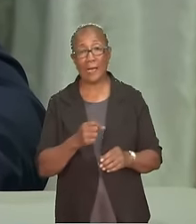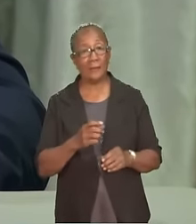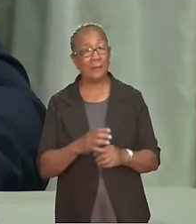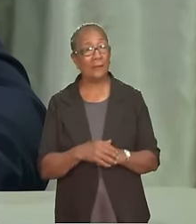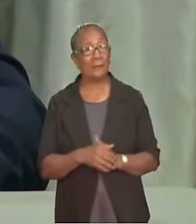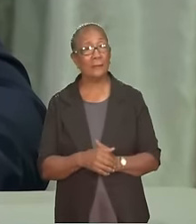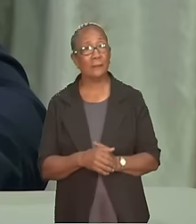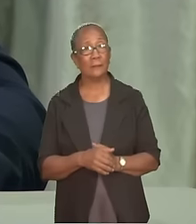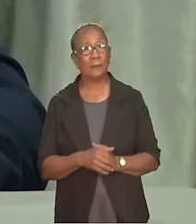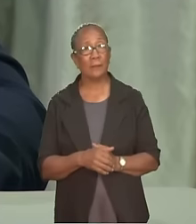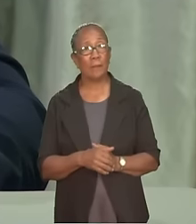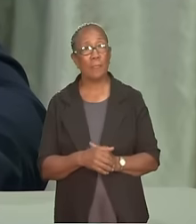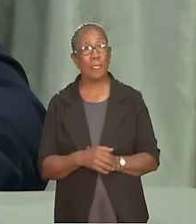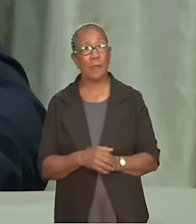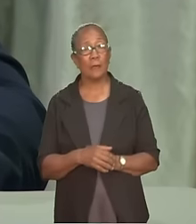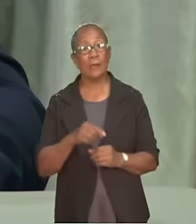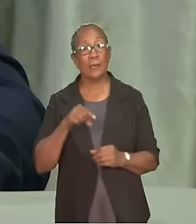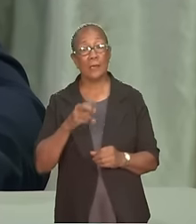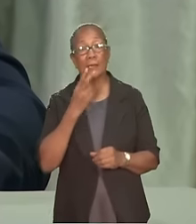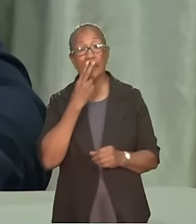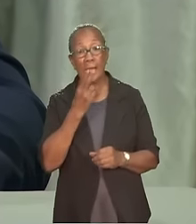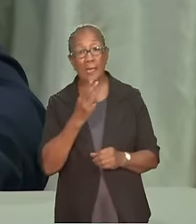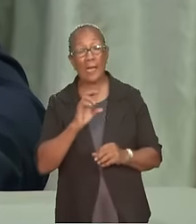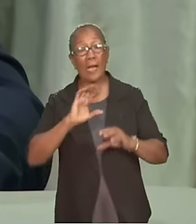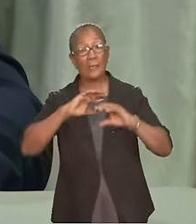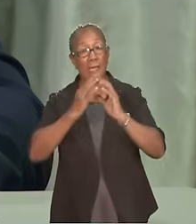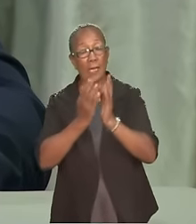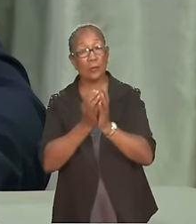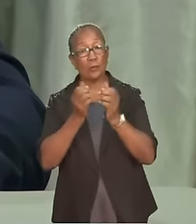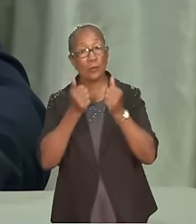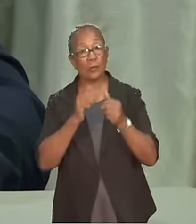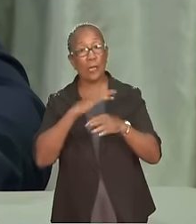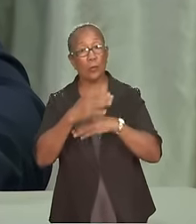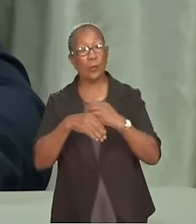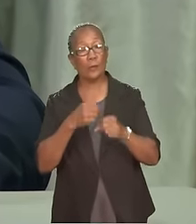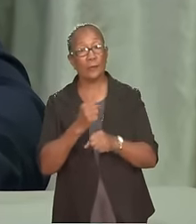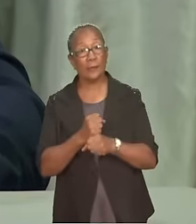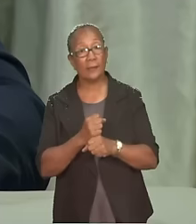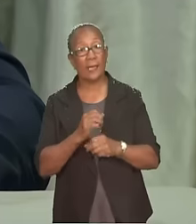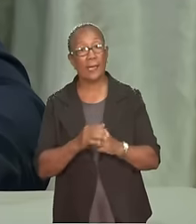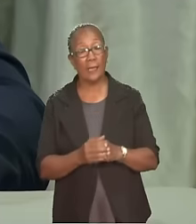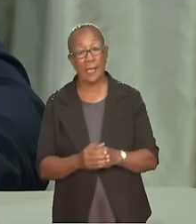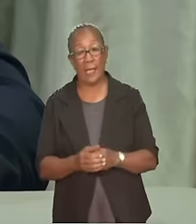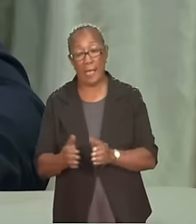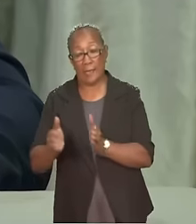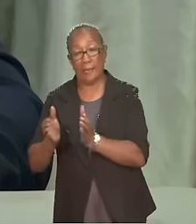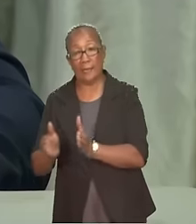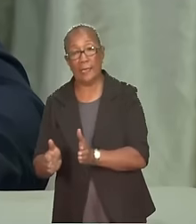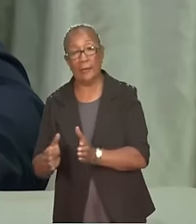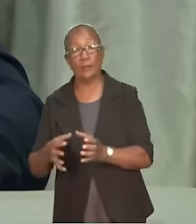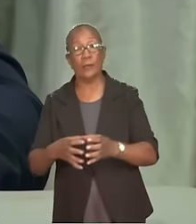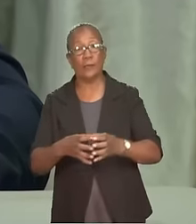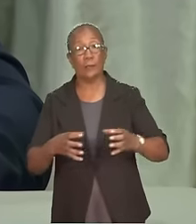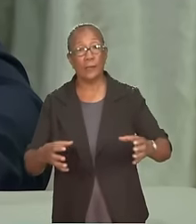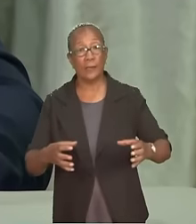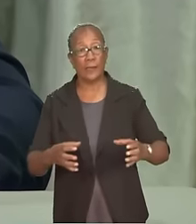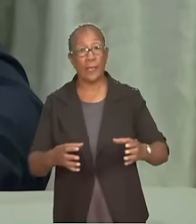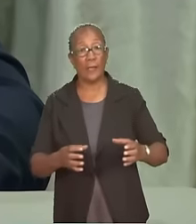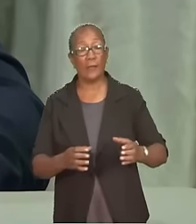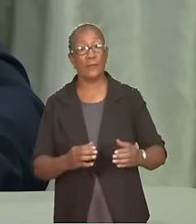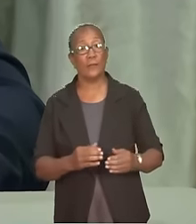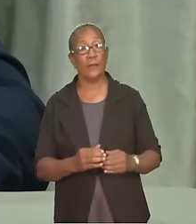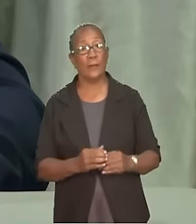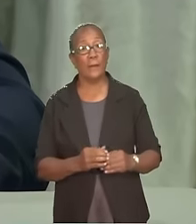Laat particulier dat overnemen, kijken of ze levensvatbaar gemaakt worden. Dan heb je een deel van de bedrijven, parastatale, die moet je